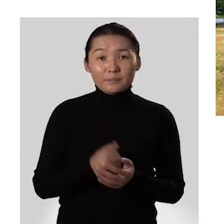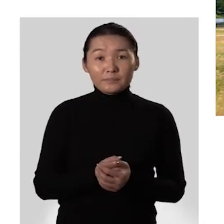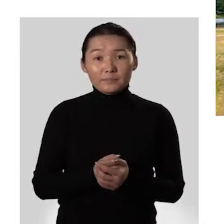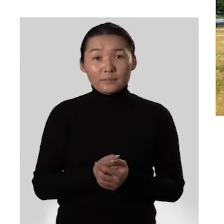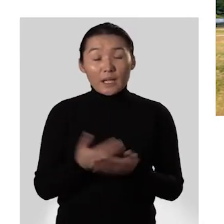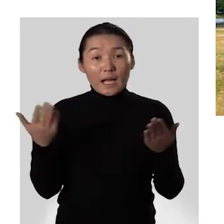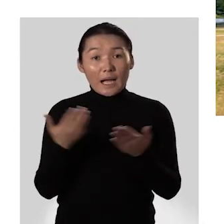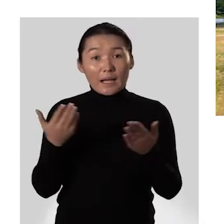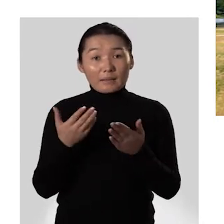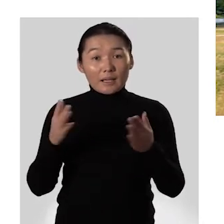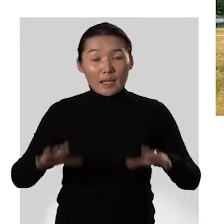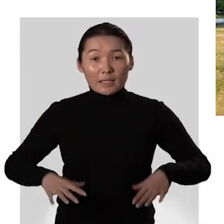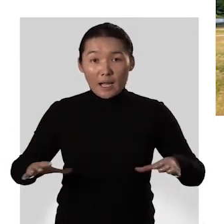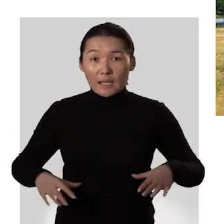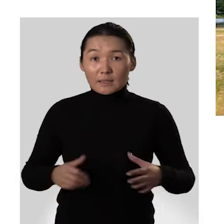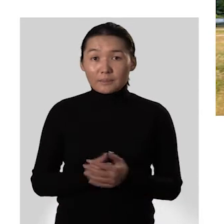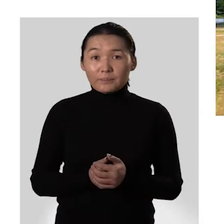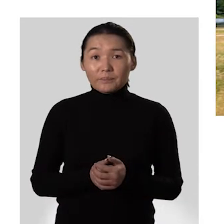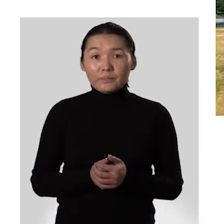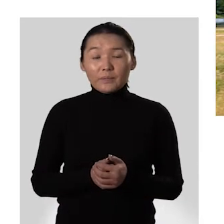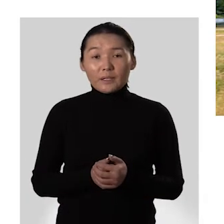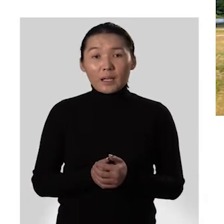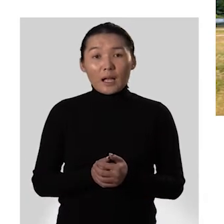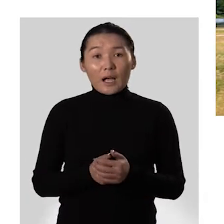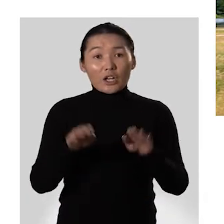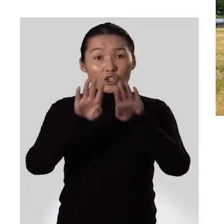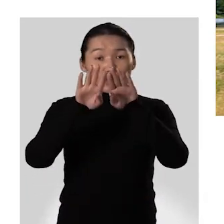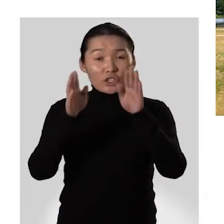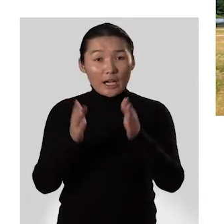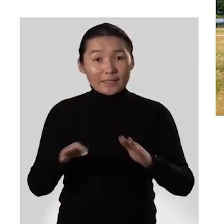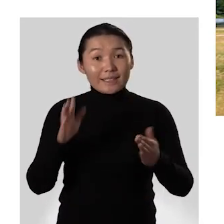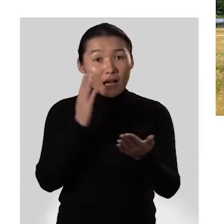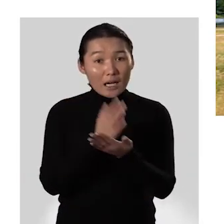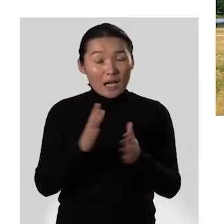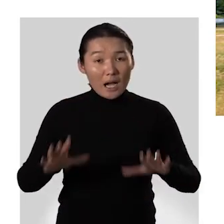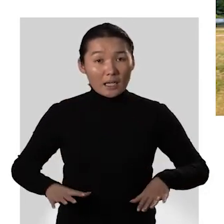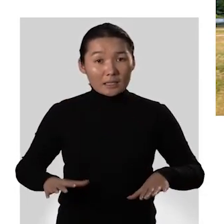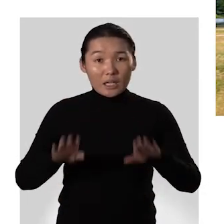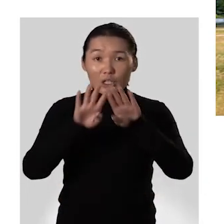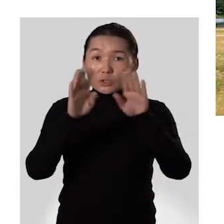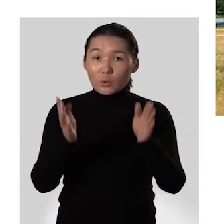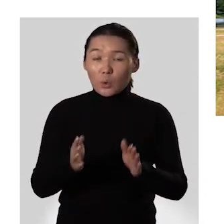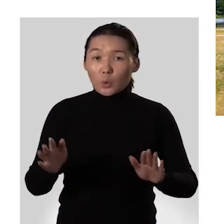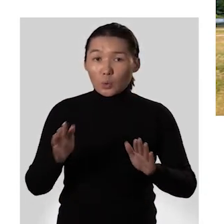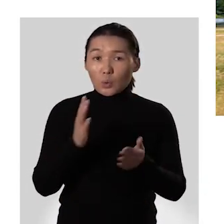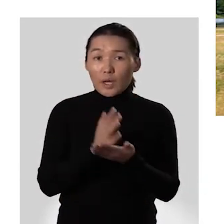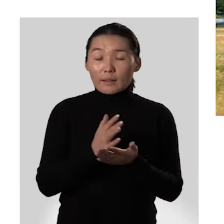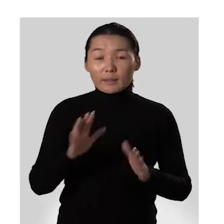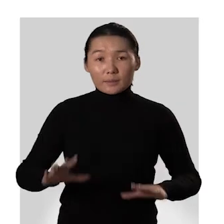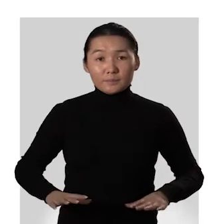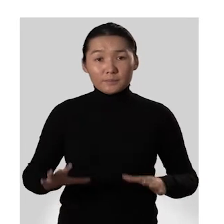Кандай ат? Жайдак ат. Кандай ат? Токулуу ат.